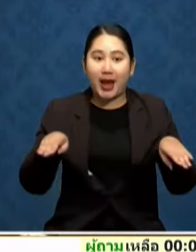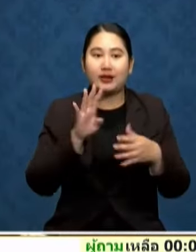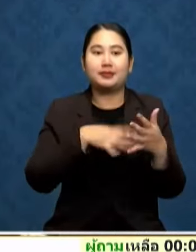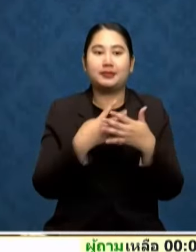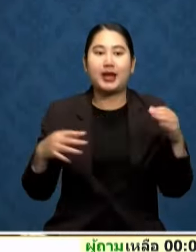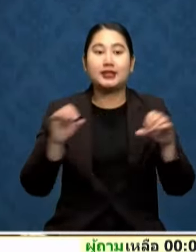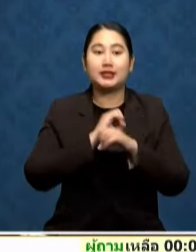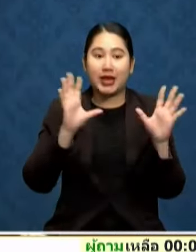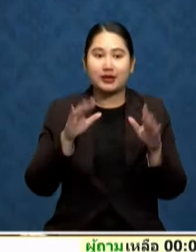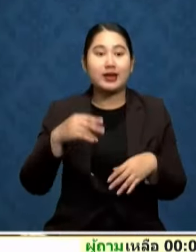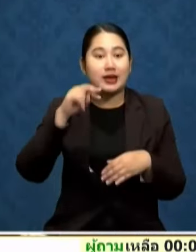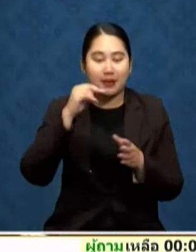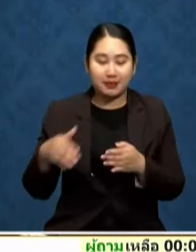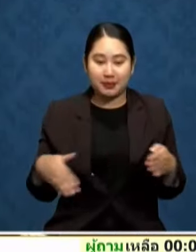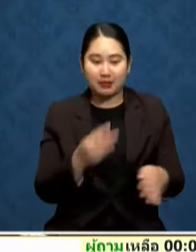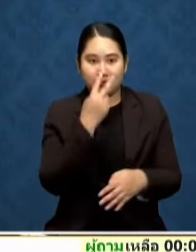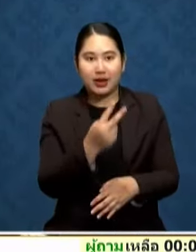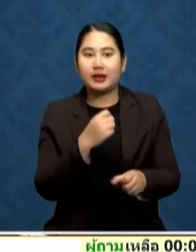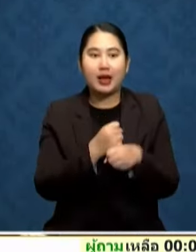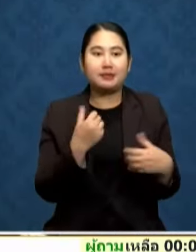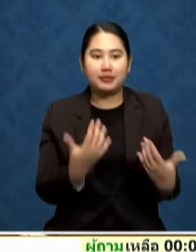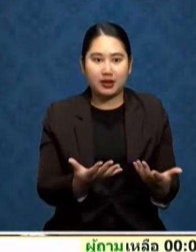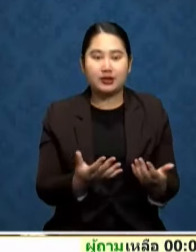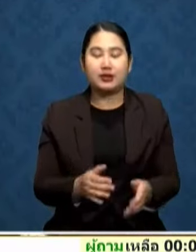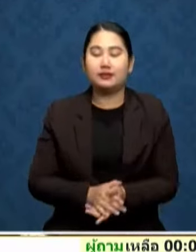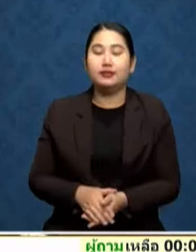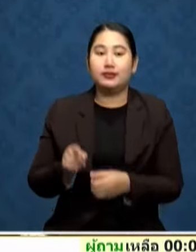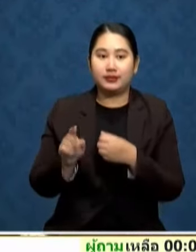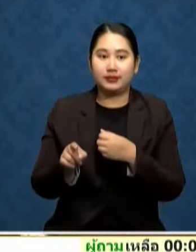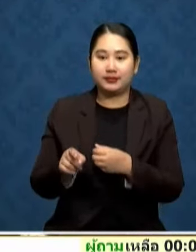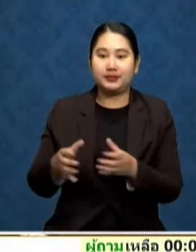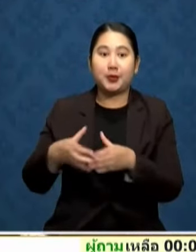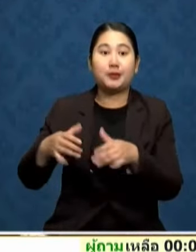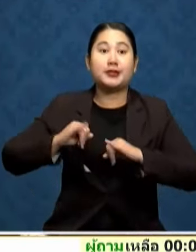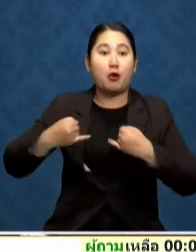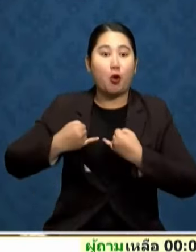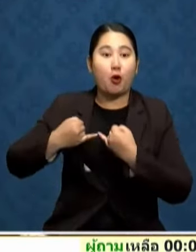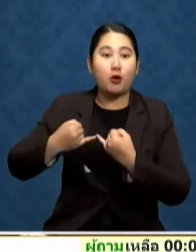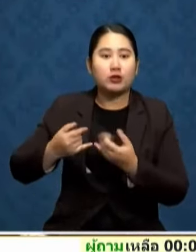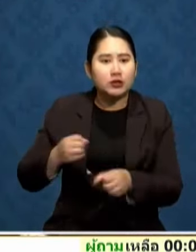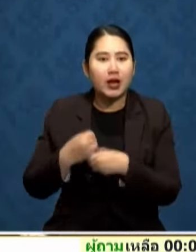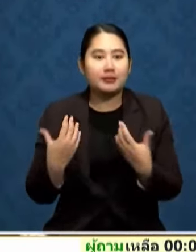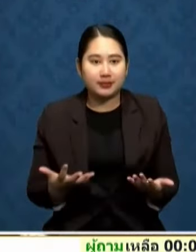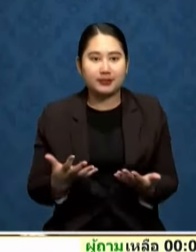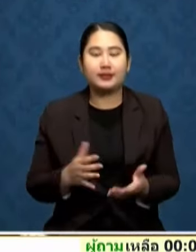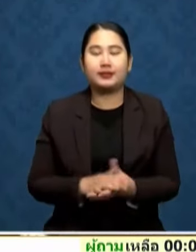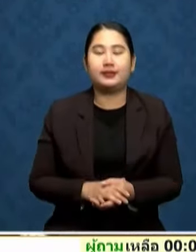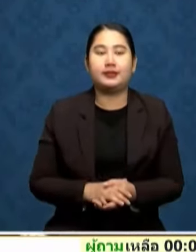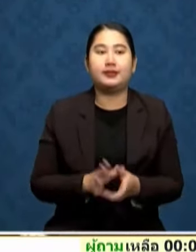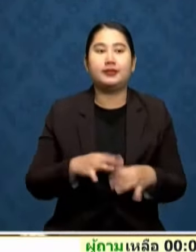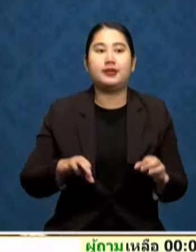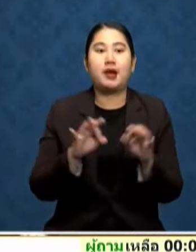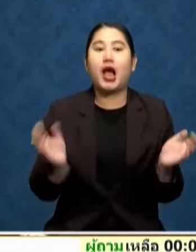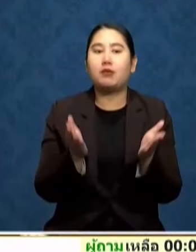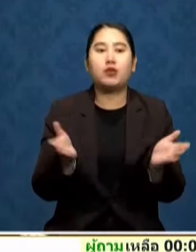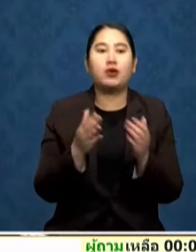ช่นในแหล่งน้ำธรรมชาติถ้าเจอทำยังไงในแหล่งน้ำของเกษตรกรถ้าเจอทำยังไงแน่นอนผมไม่ส